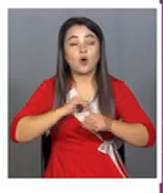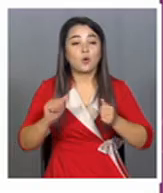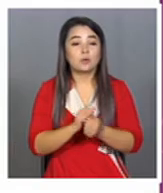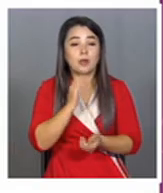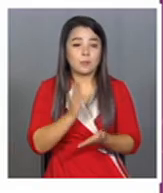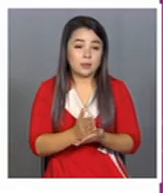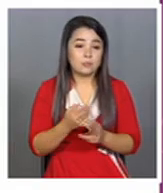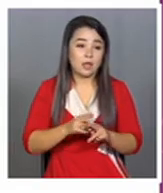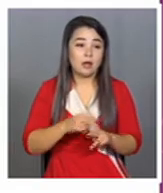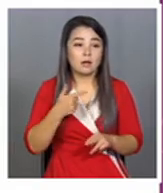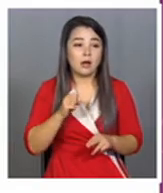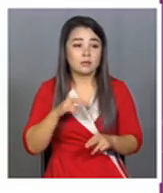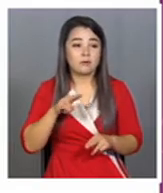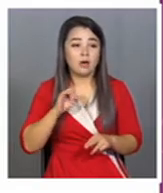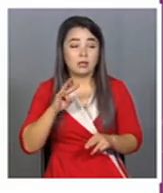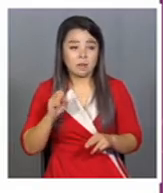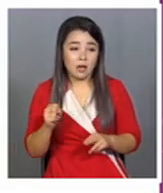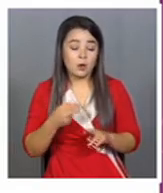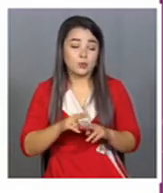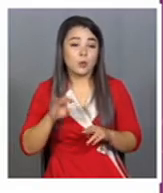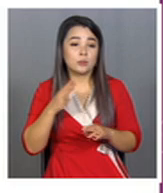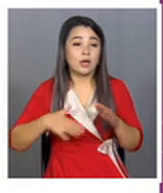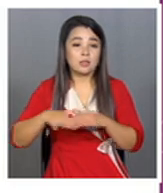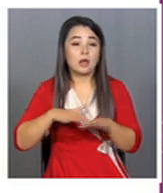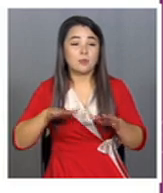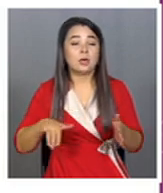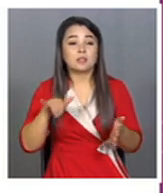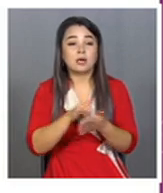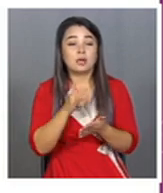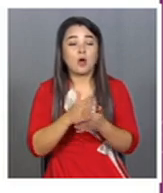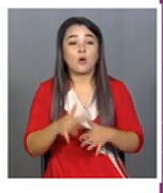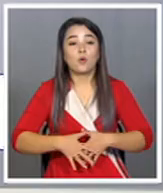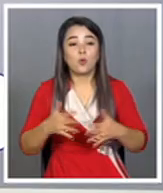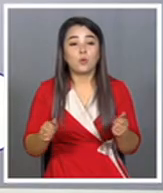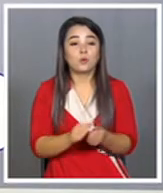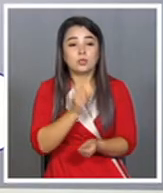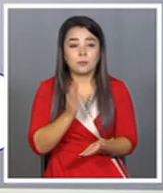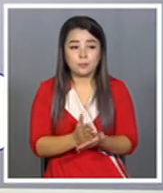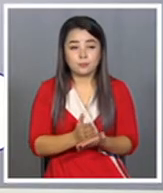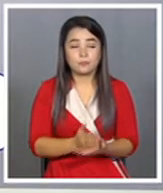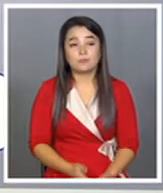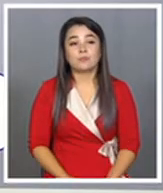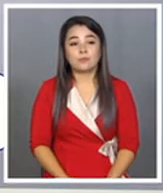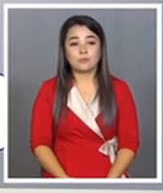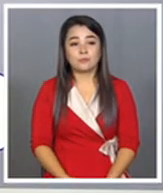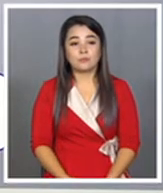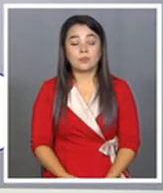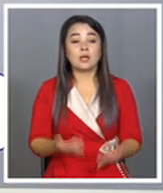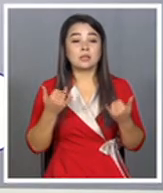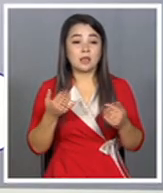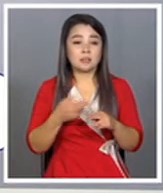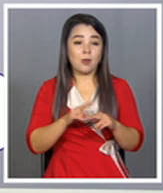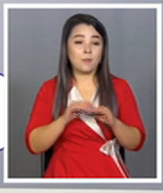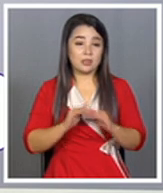Ал Гондвана болса, оңтүстік жартышарда жатқан алып құрлық. Енді,